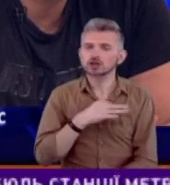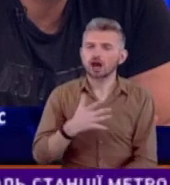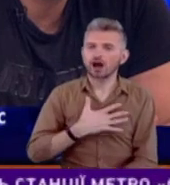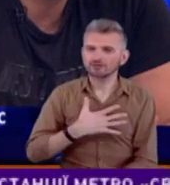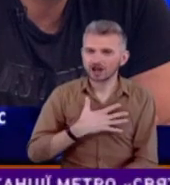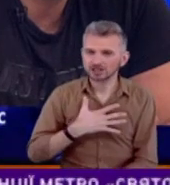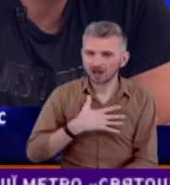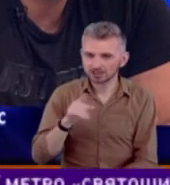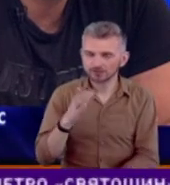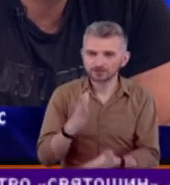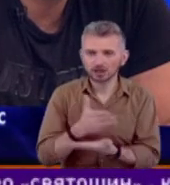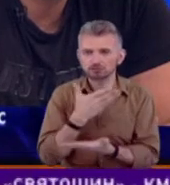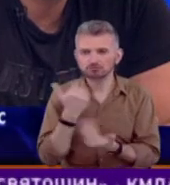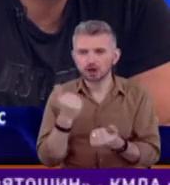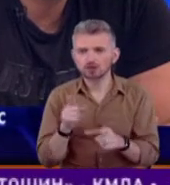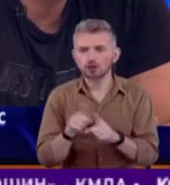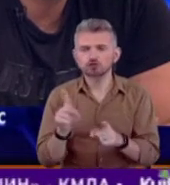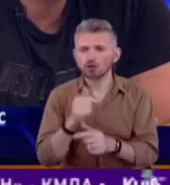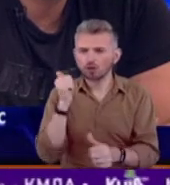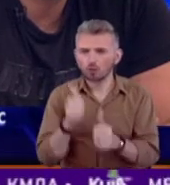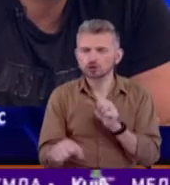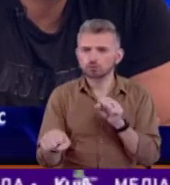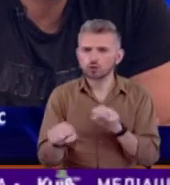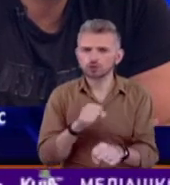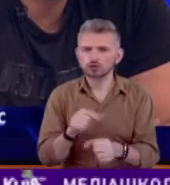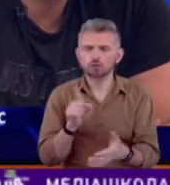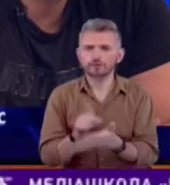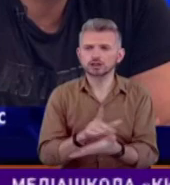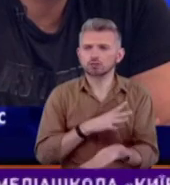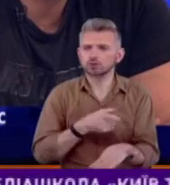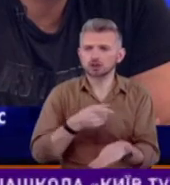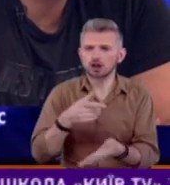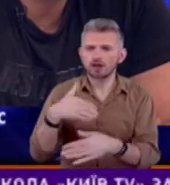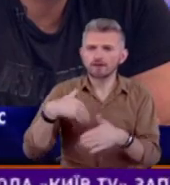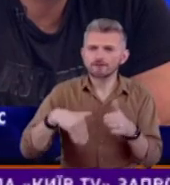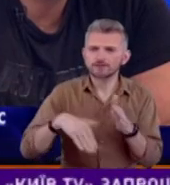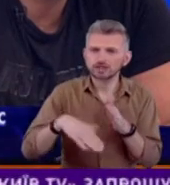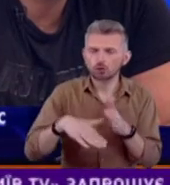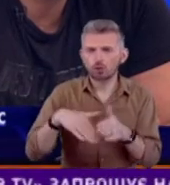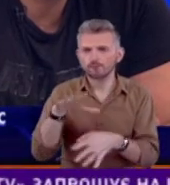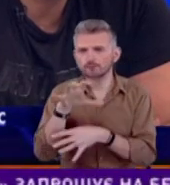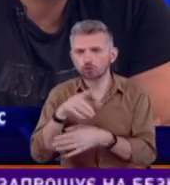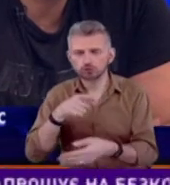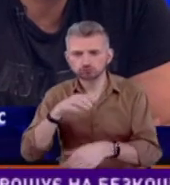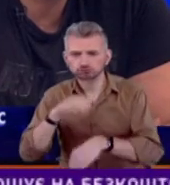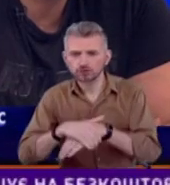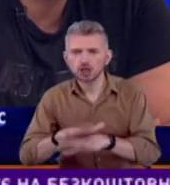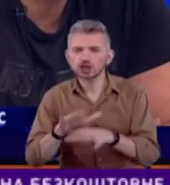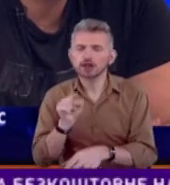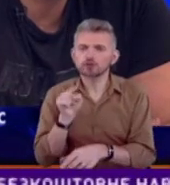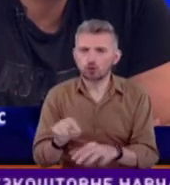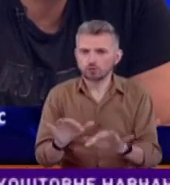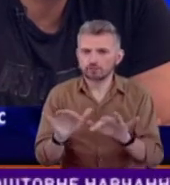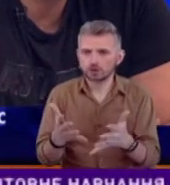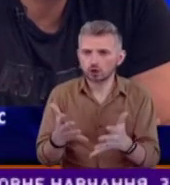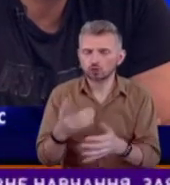Канаде есть такая необходимость, что каждое порушение должно быть видео или фото зафиксированным, и только в этом